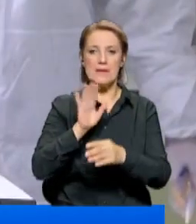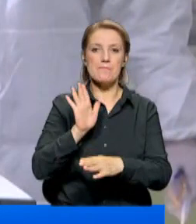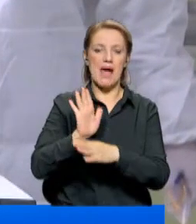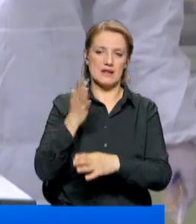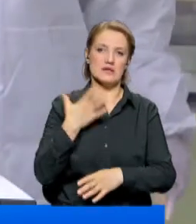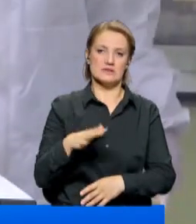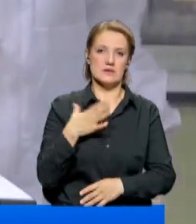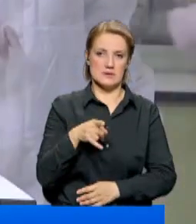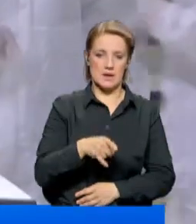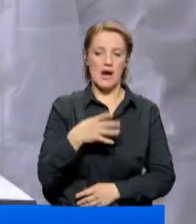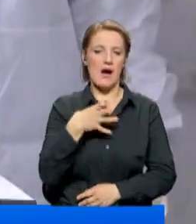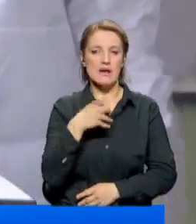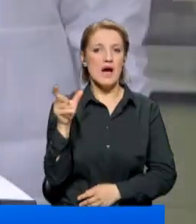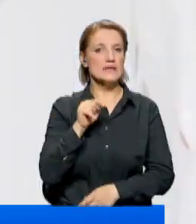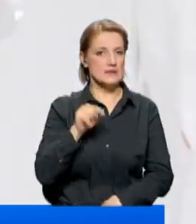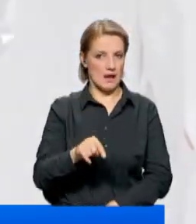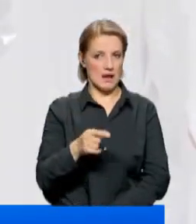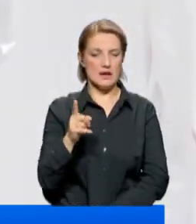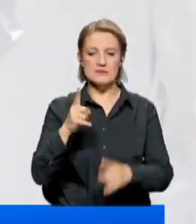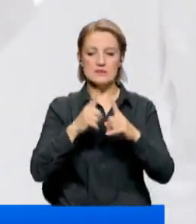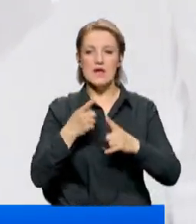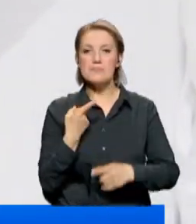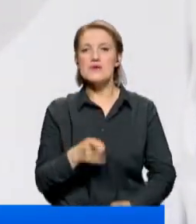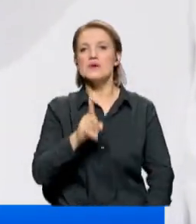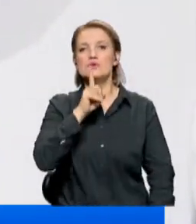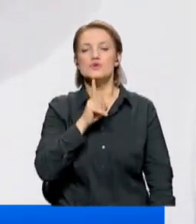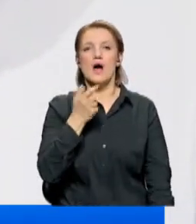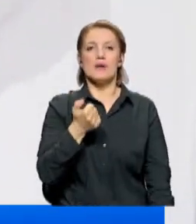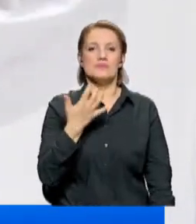belgesi talep etti. Haziran ayına gelindiğinde sayı 1165'e ulaştı.